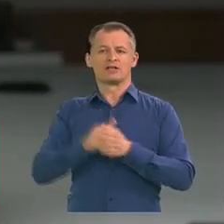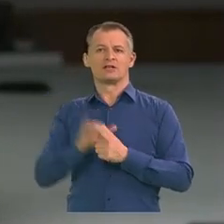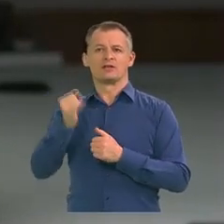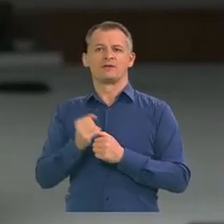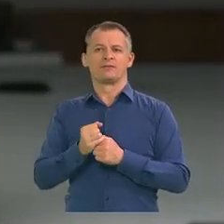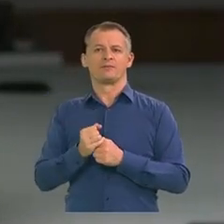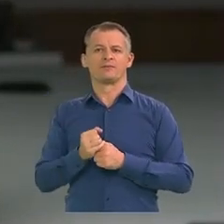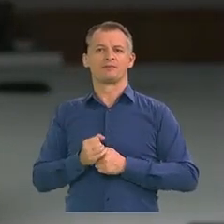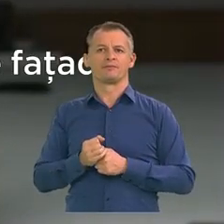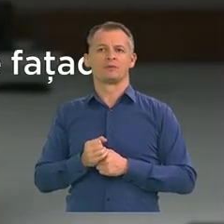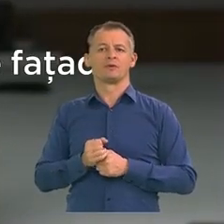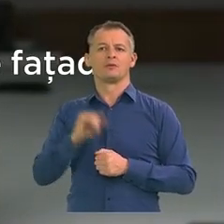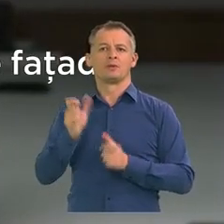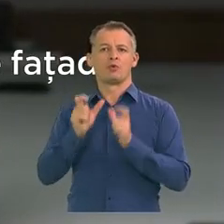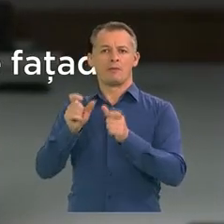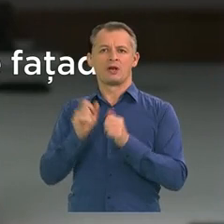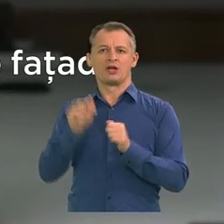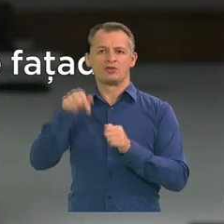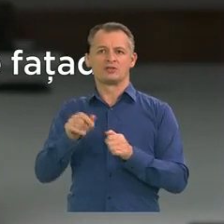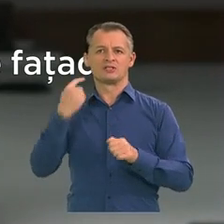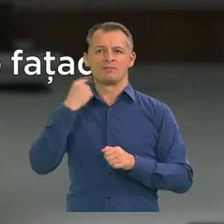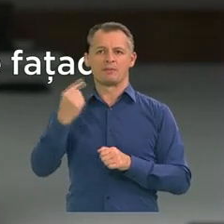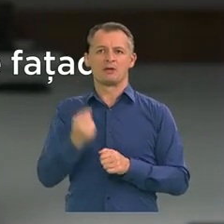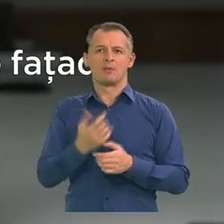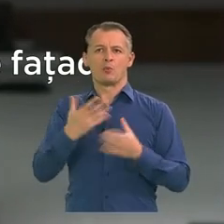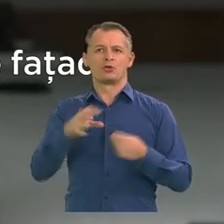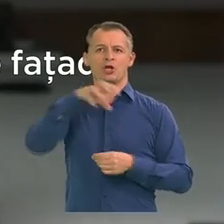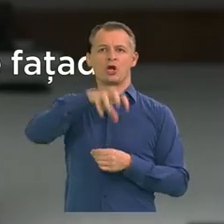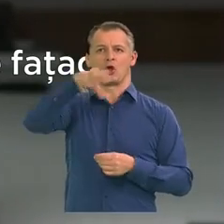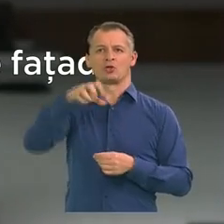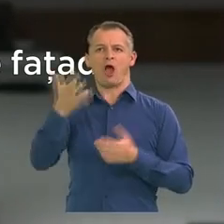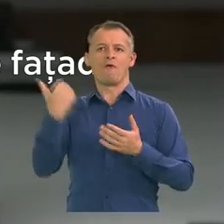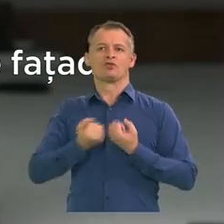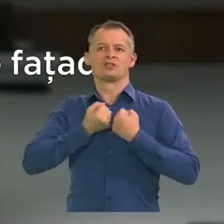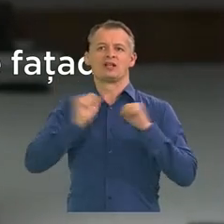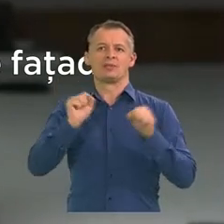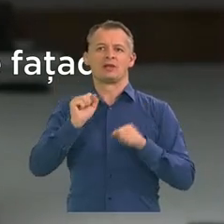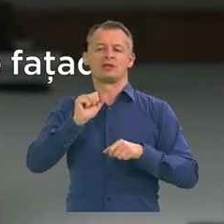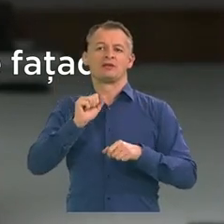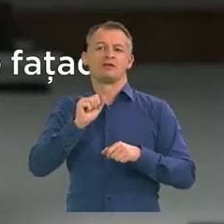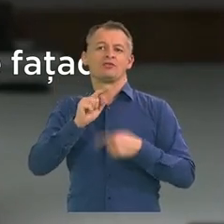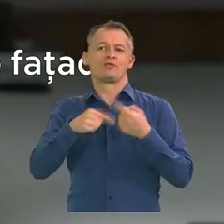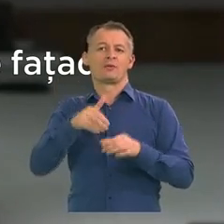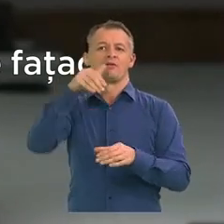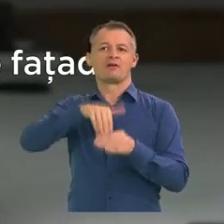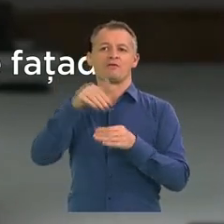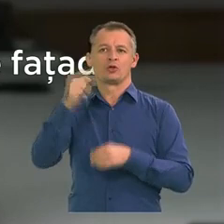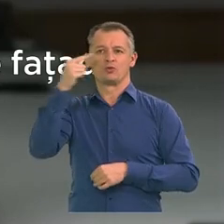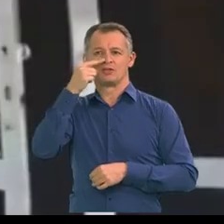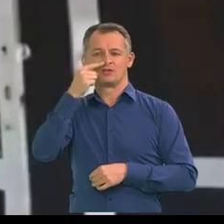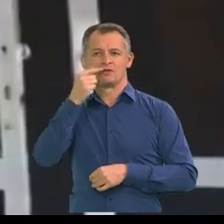оборонної операції. Від російського псевдореферендума звільнено вже десятки населених пунктів лише за цей